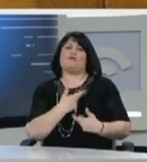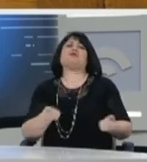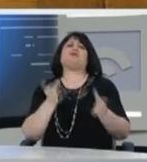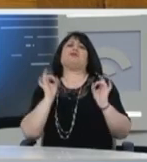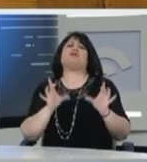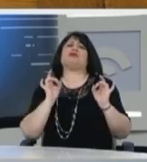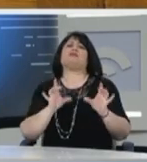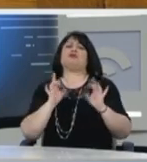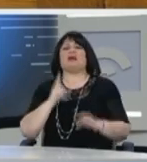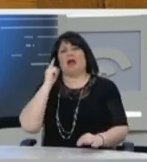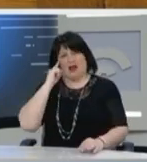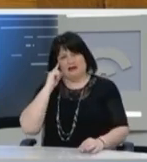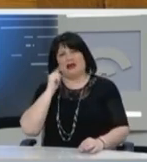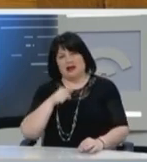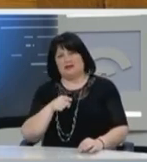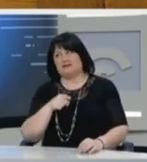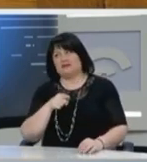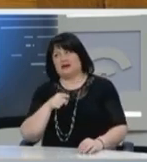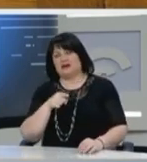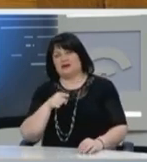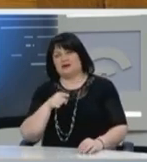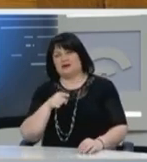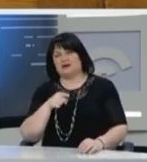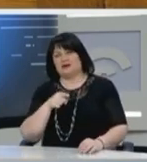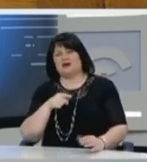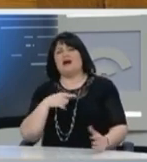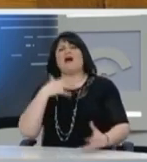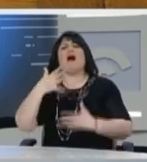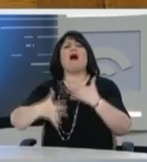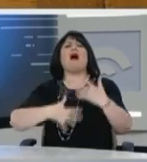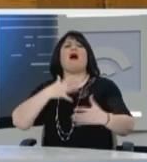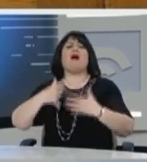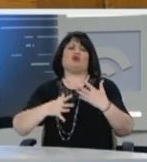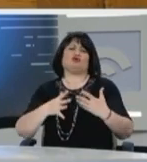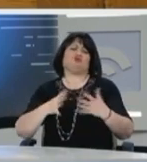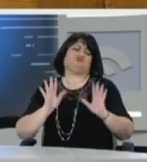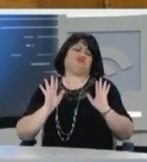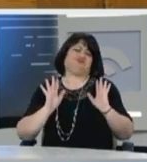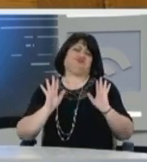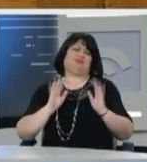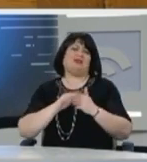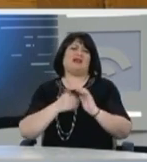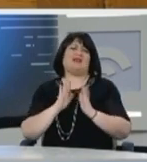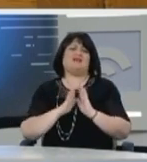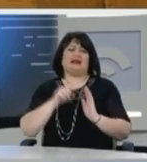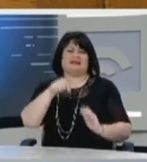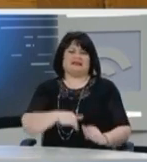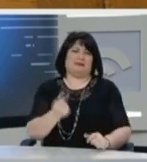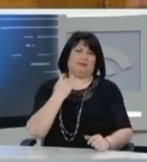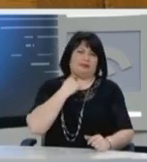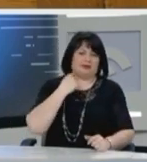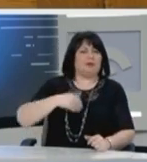έκανε τίποτα. Και εκεί κατάλαβα ότι το χάος τον ενδιαφέρει να συνεχιστεί. Γιατί σου λέει θα χάσω σήμερα,